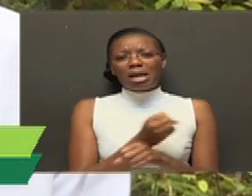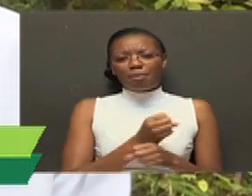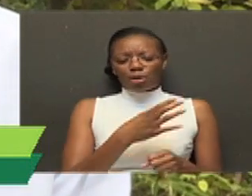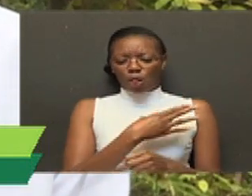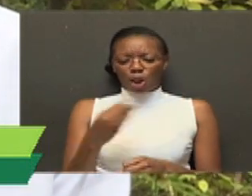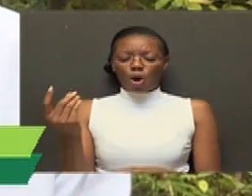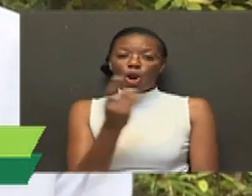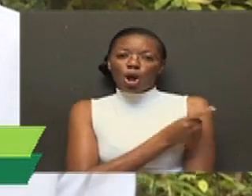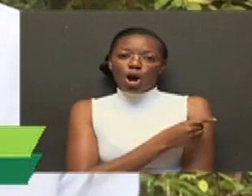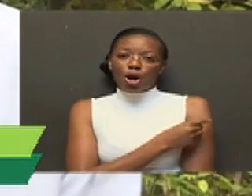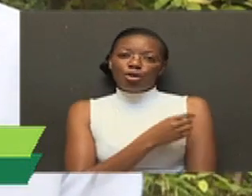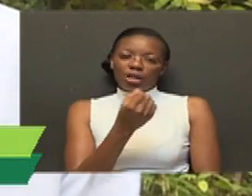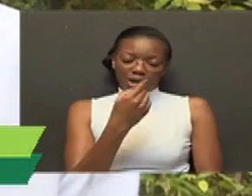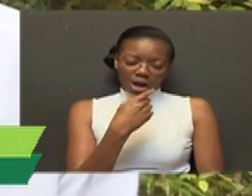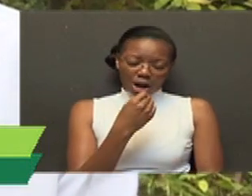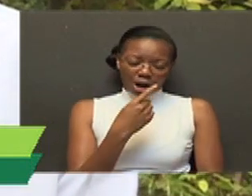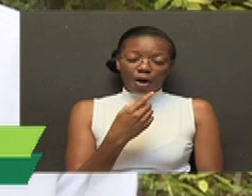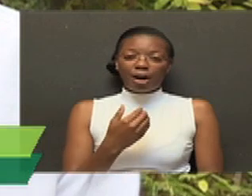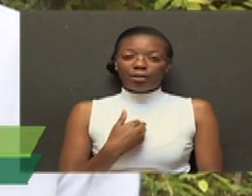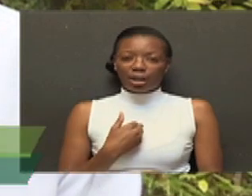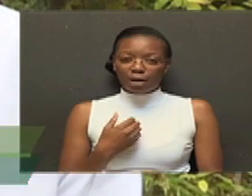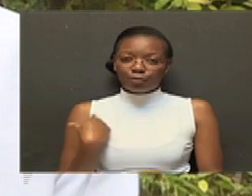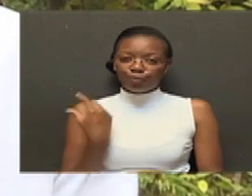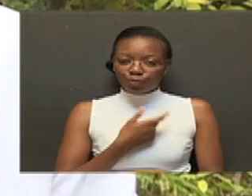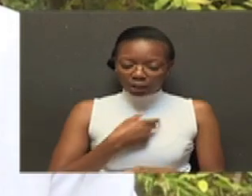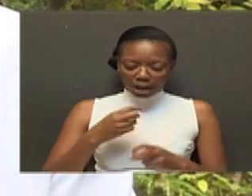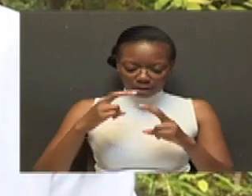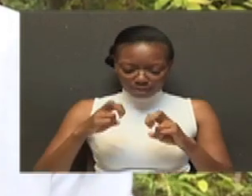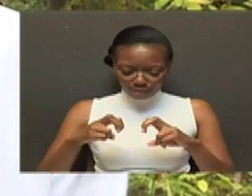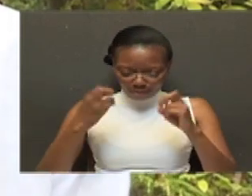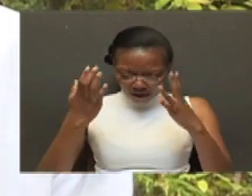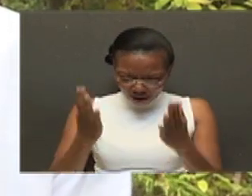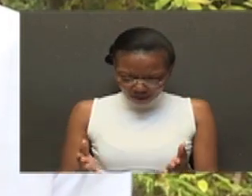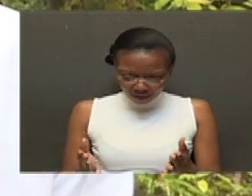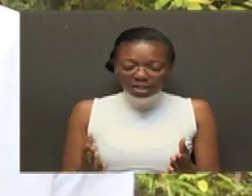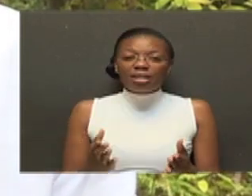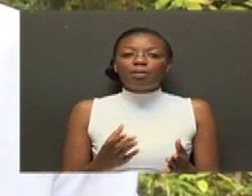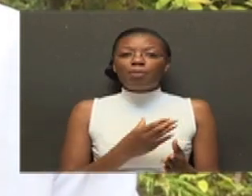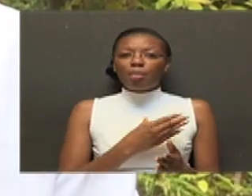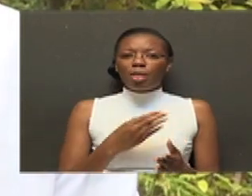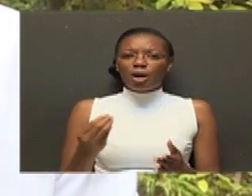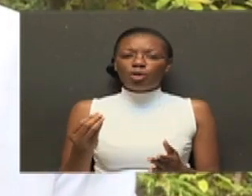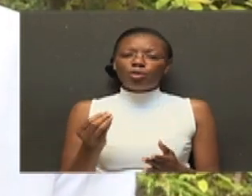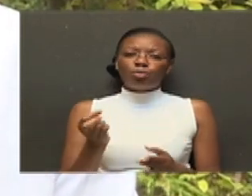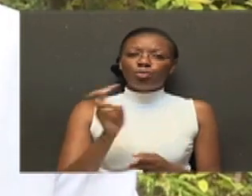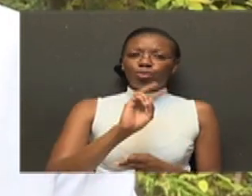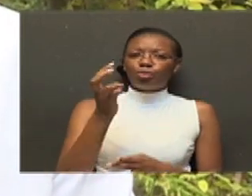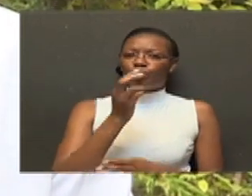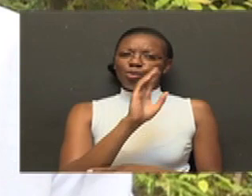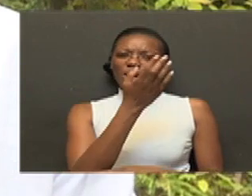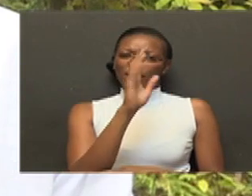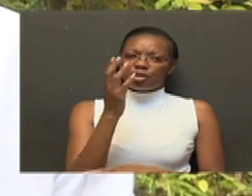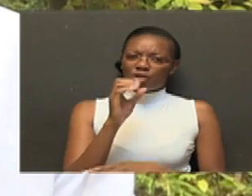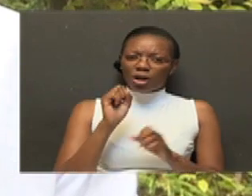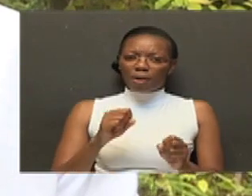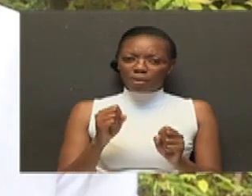tuko nazo kwa hospitali. Sasa kama wanasayansi tunatafuta njia zingine ambazo tunaweza tumia, sana sana tukiangalia ile mimea tuko